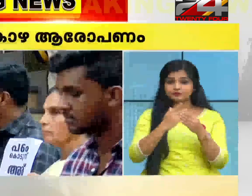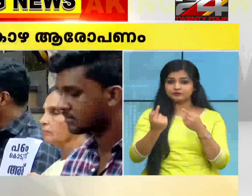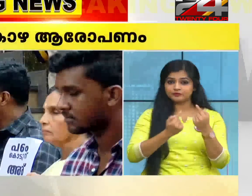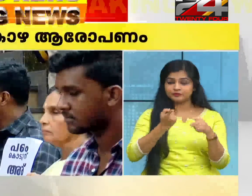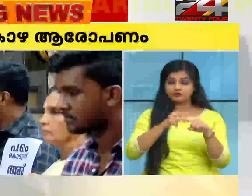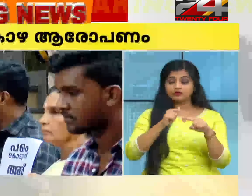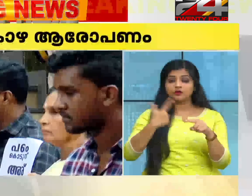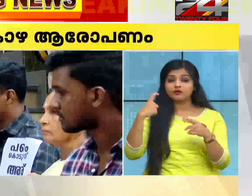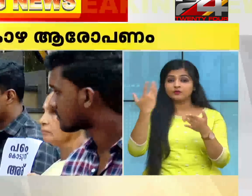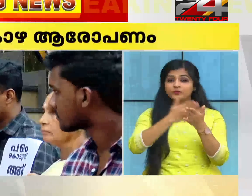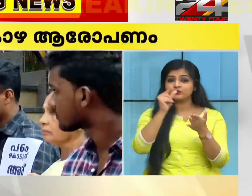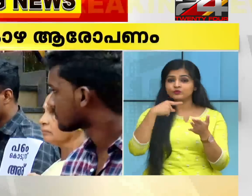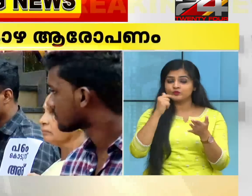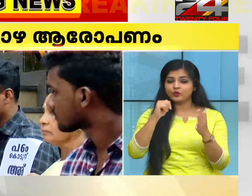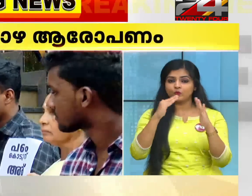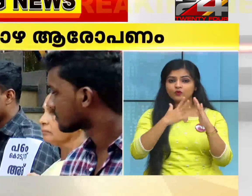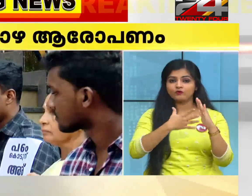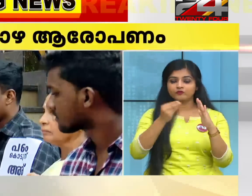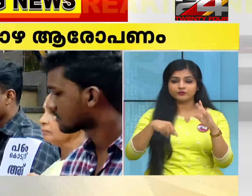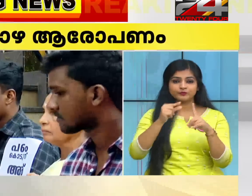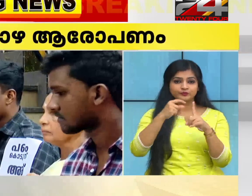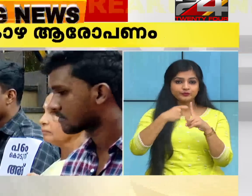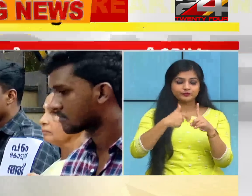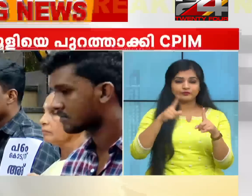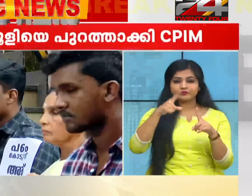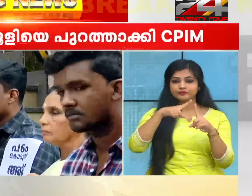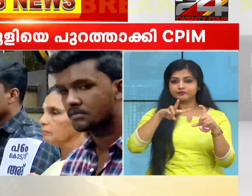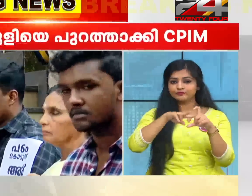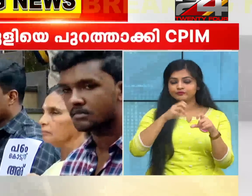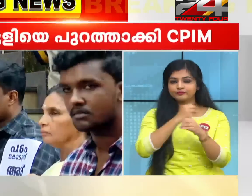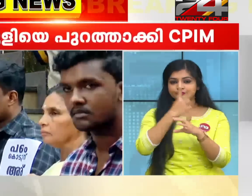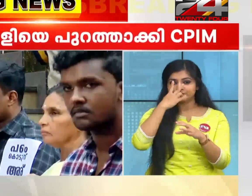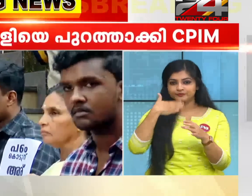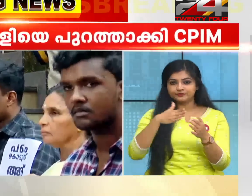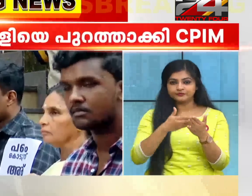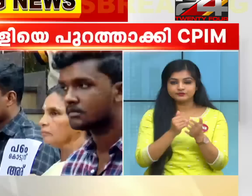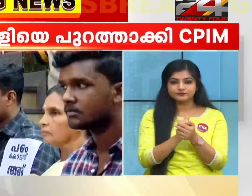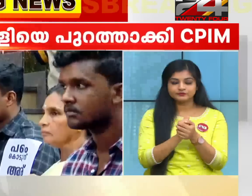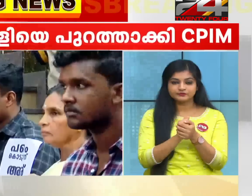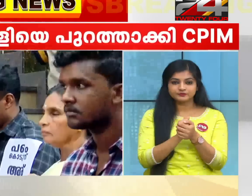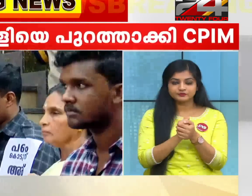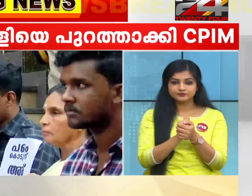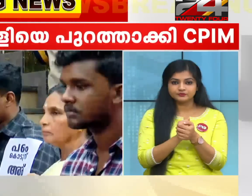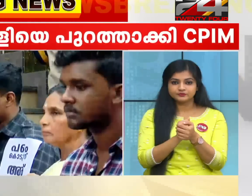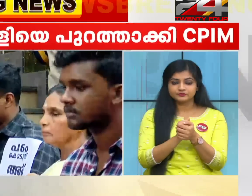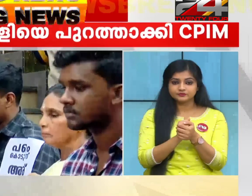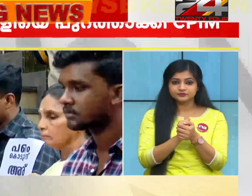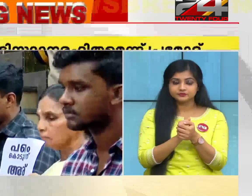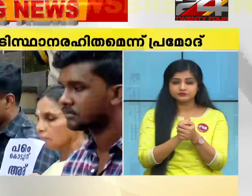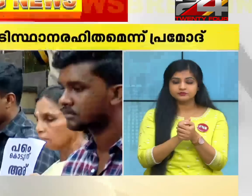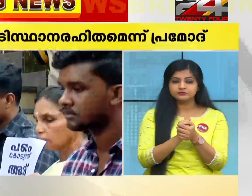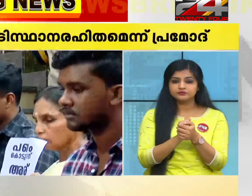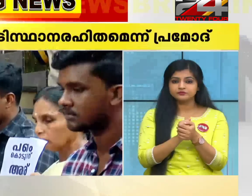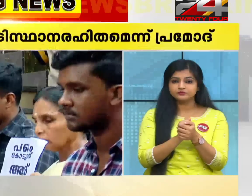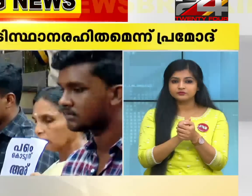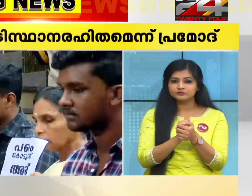മുന്നിൽ സമരത്തിലാണ്. പ്രമോദ് കോട്ടൂളി സംസാരിക്കുന്നു. വീണ്ടും തത്സമയ സംപ്രേഷണത്തിലേക്ക്. വാർത്തകളൊക്കെ വരുന്നുണ്ട്. ഇന്ന് മാത്രമാണ് പാർട്ടി നടപടി വന്നത്. അപ്പോൾ